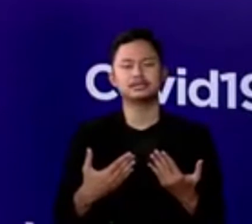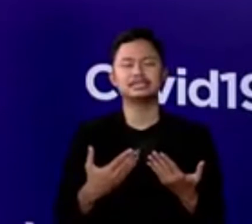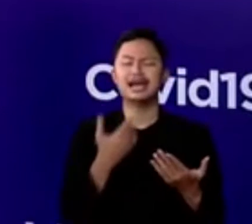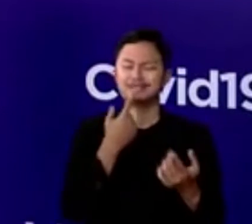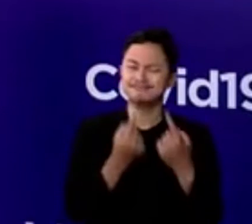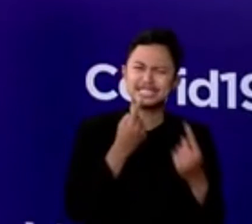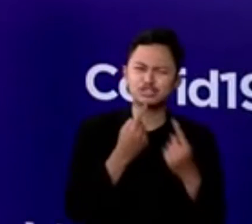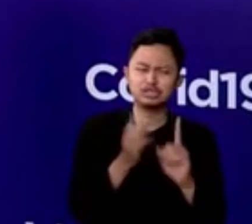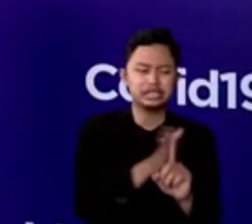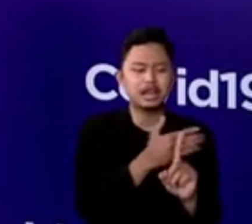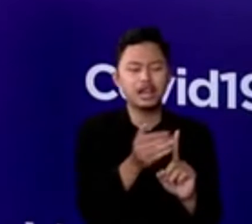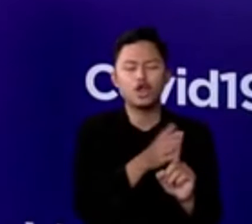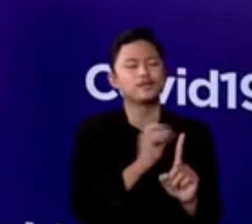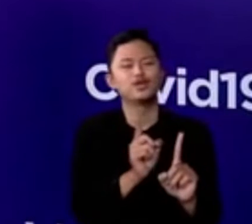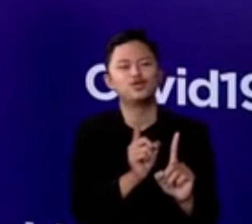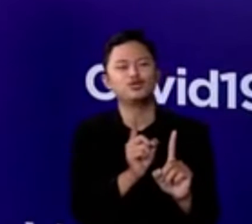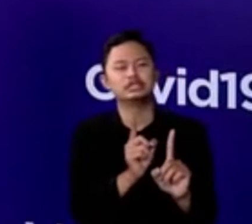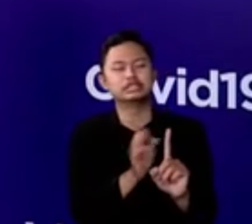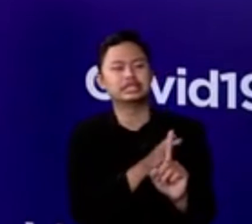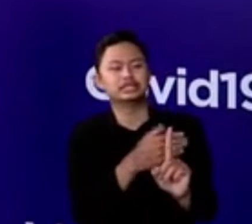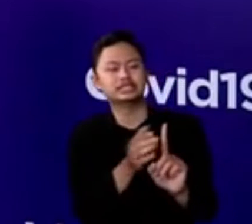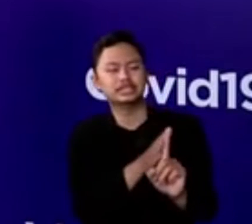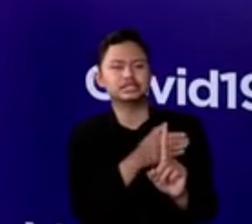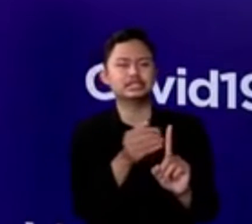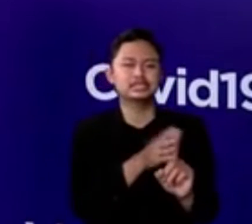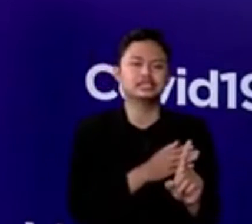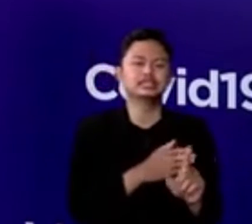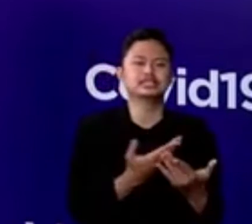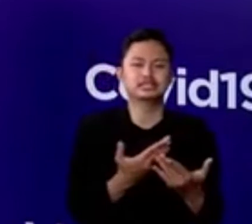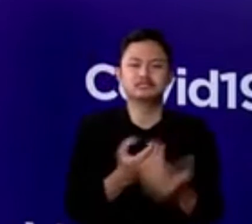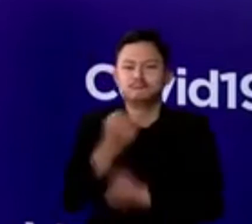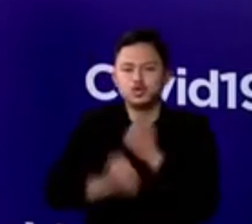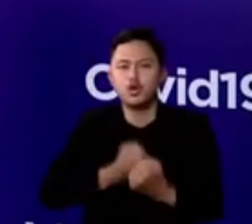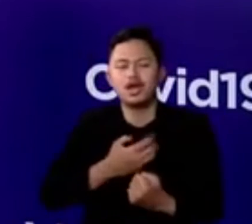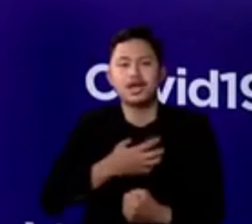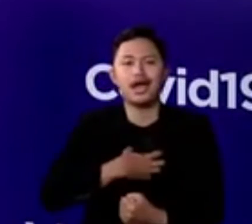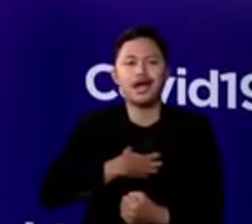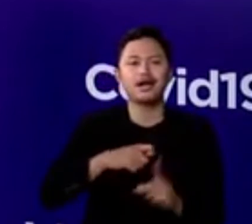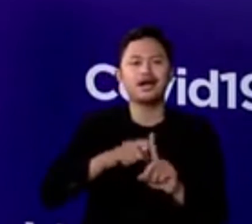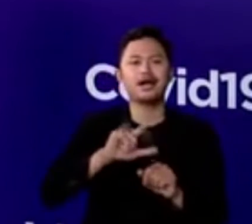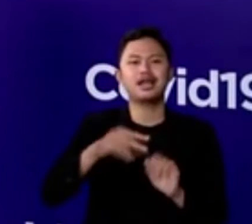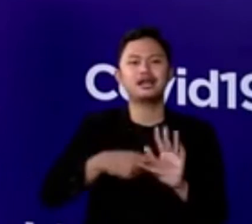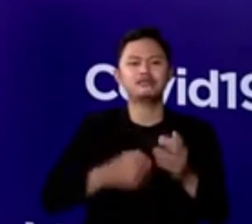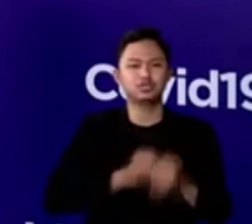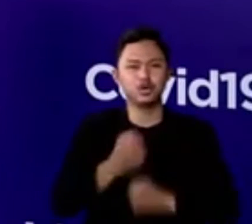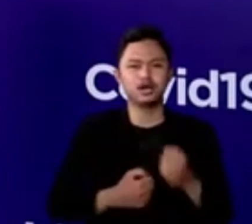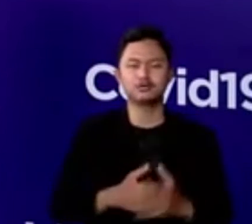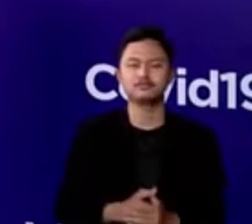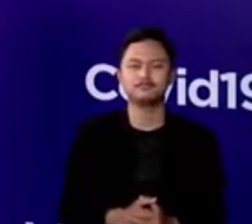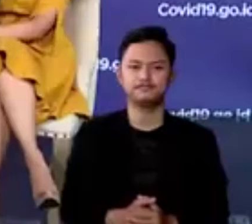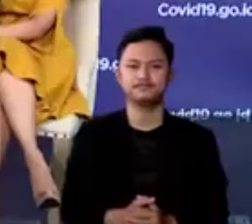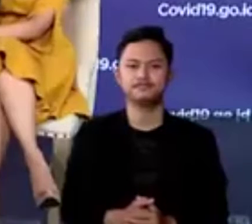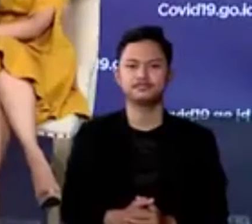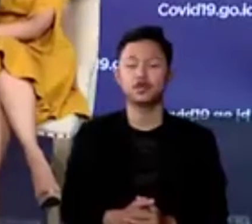persuasif itu gandengan lebih ke negosiasi dan mediasi kincirnya memperjuangkan hak-hak klien ya Sebagai seorang owner